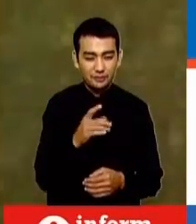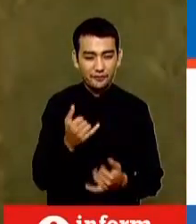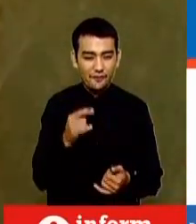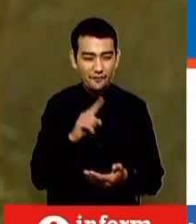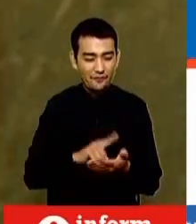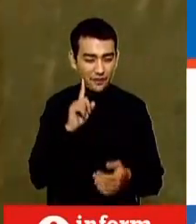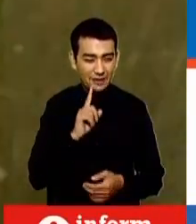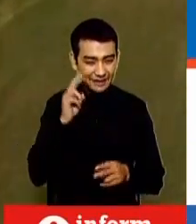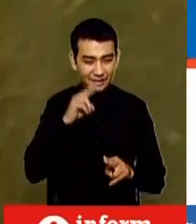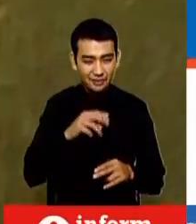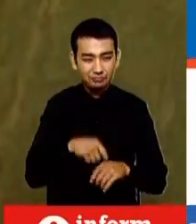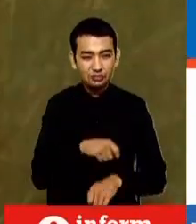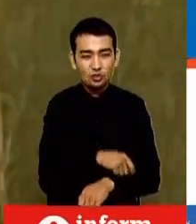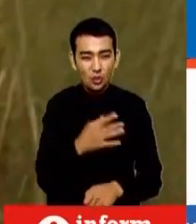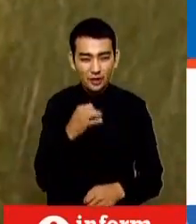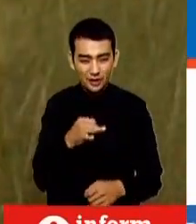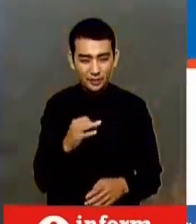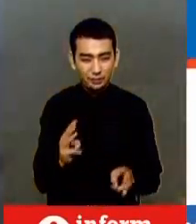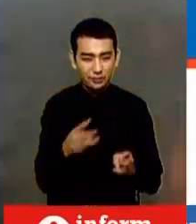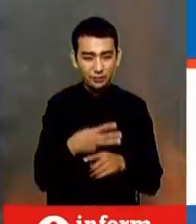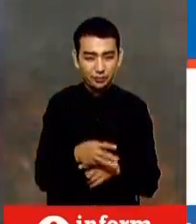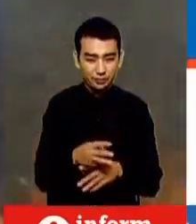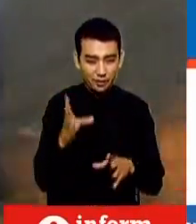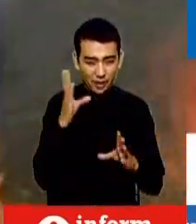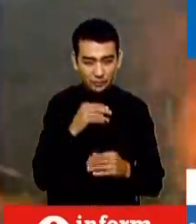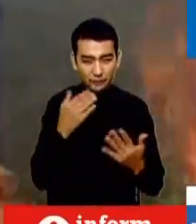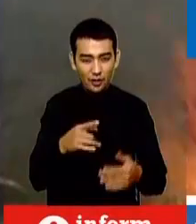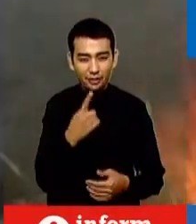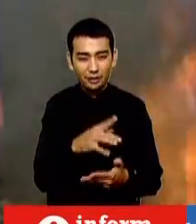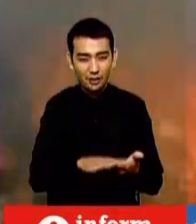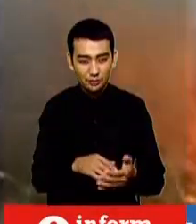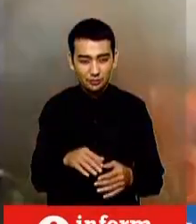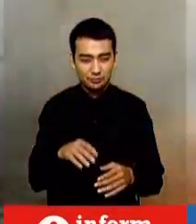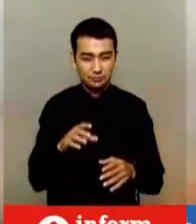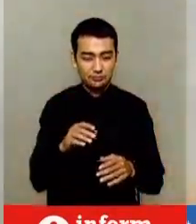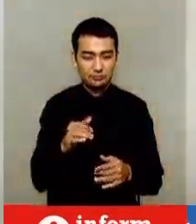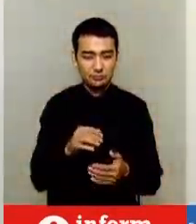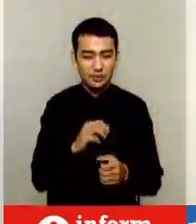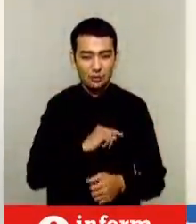говорят специалисты. Два очага локализованы, один еще продолжают тушить.